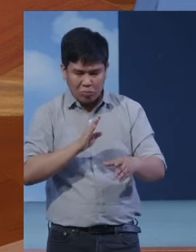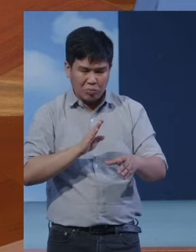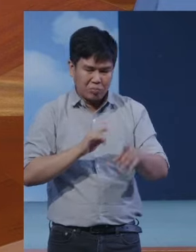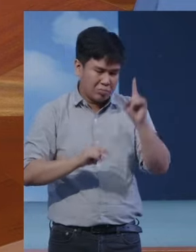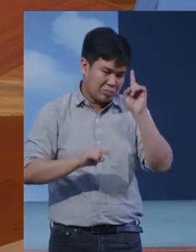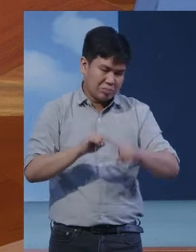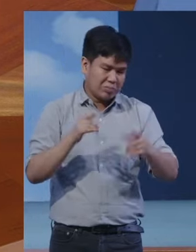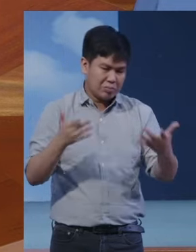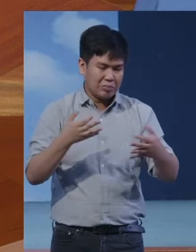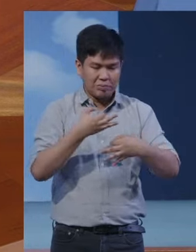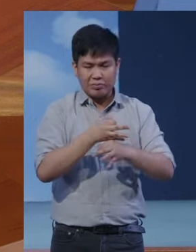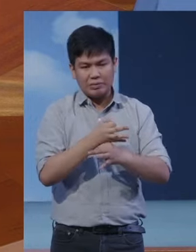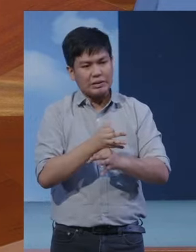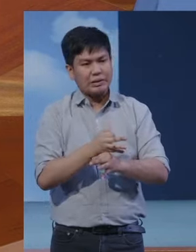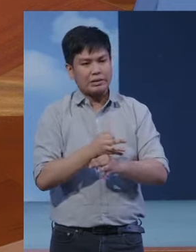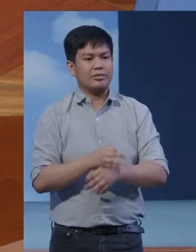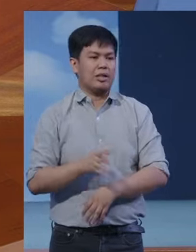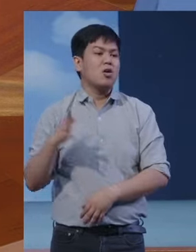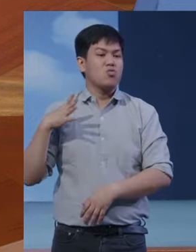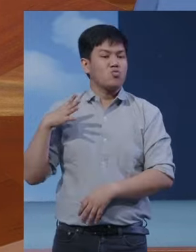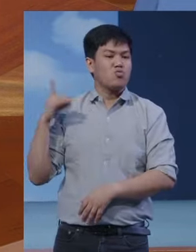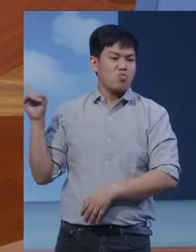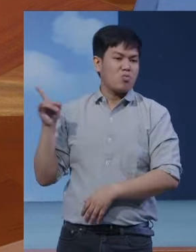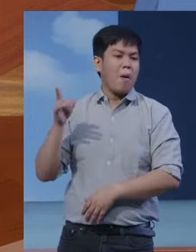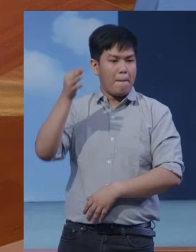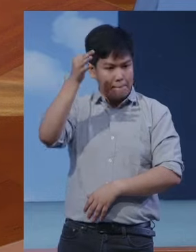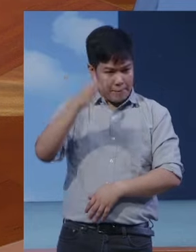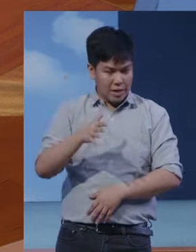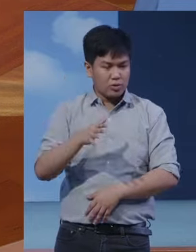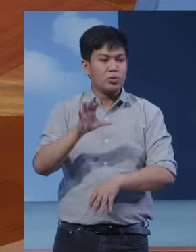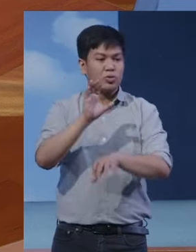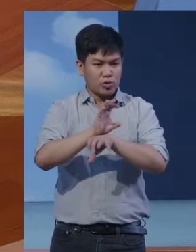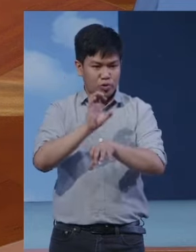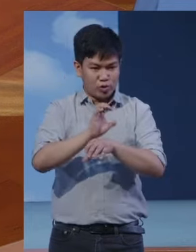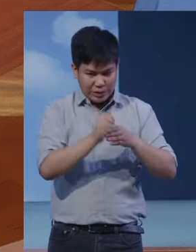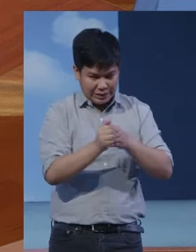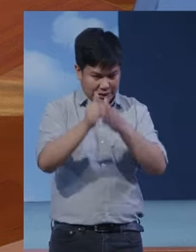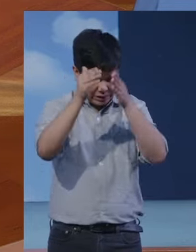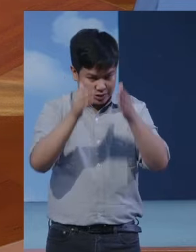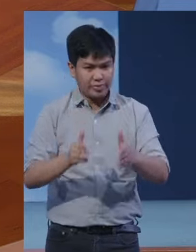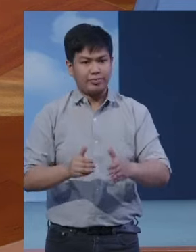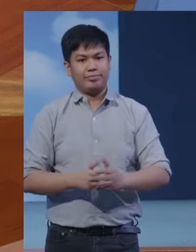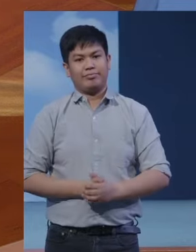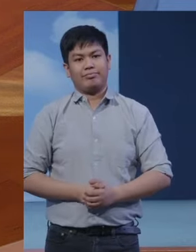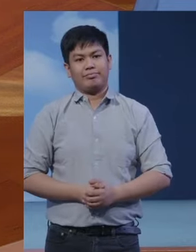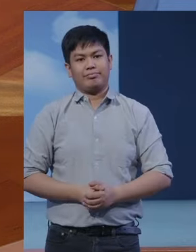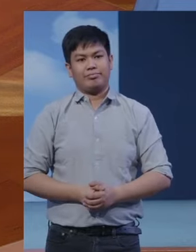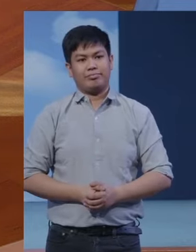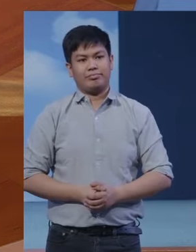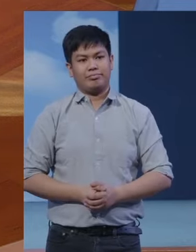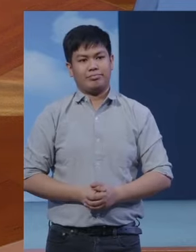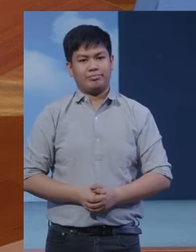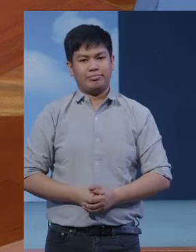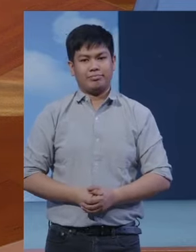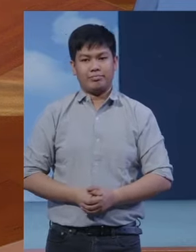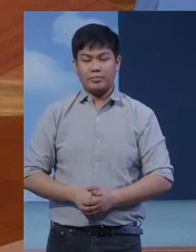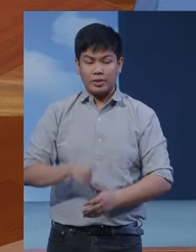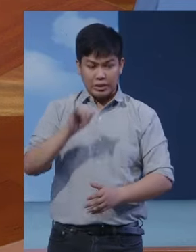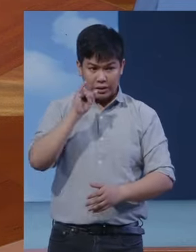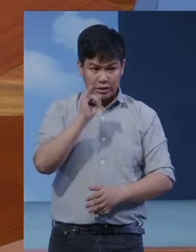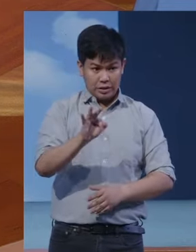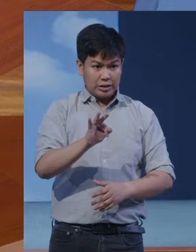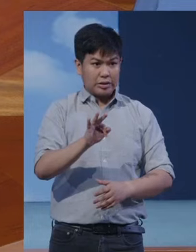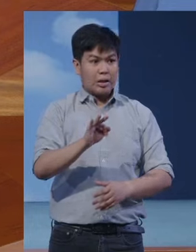kundi ang maghiwalay Kaila po adultery desertion kung y po ay